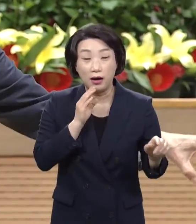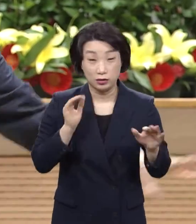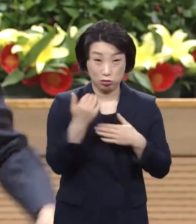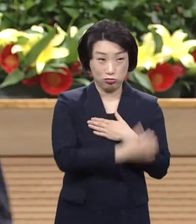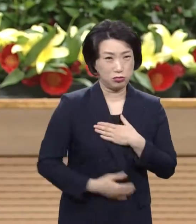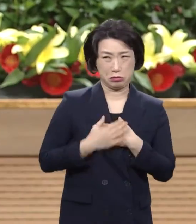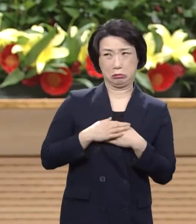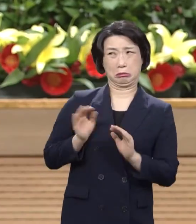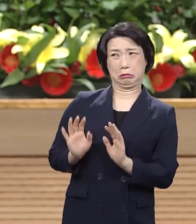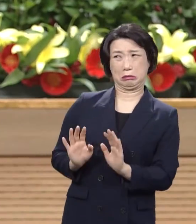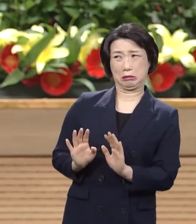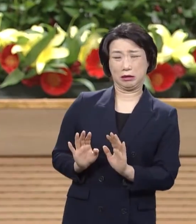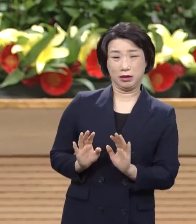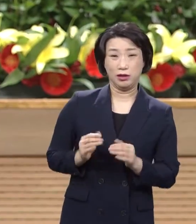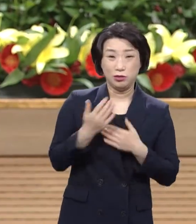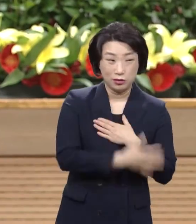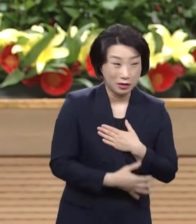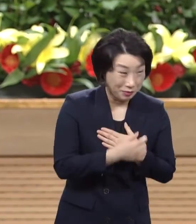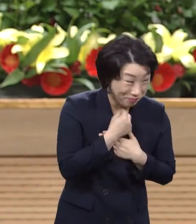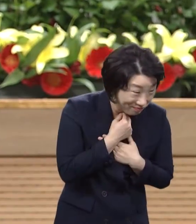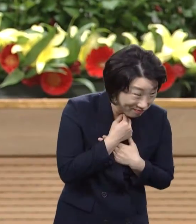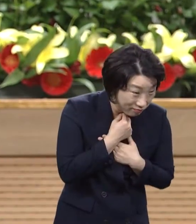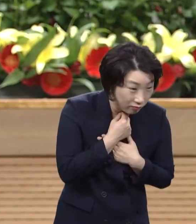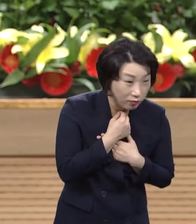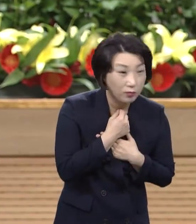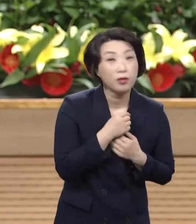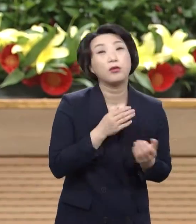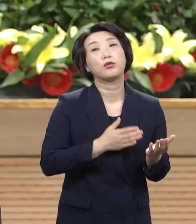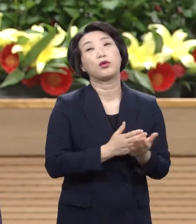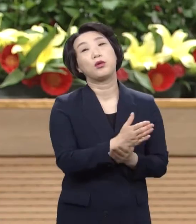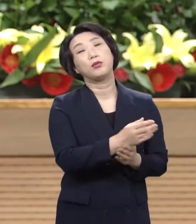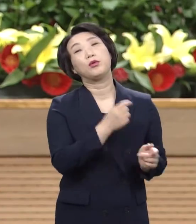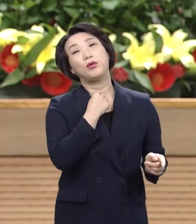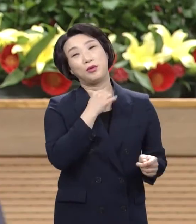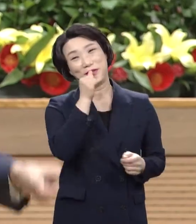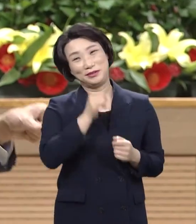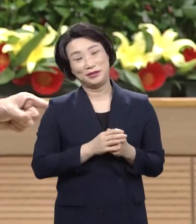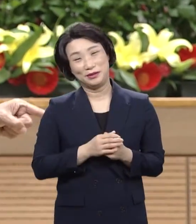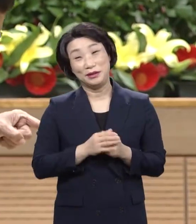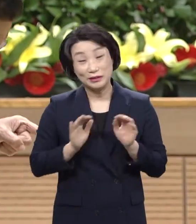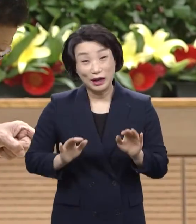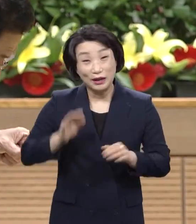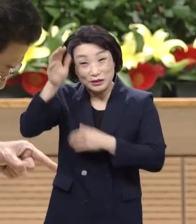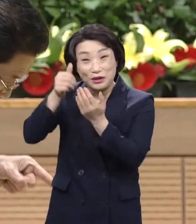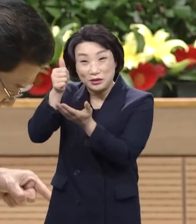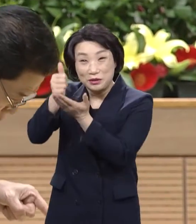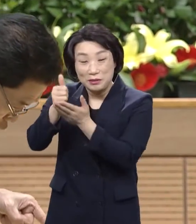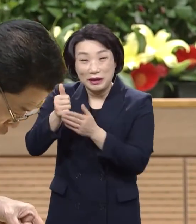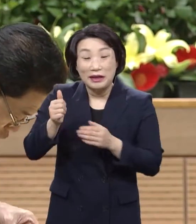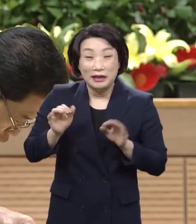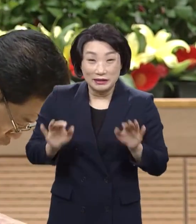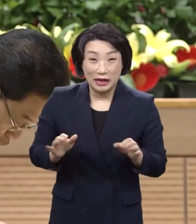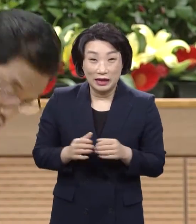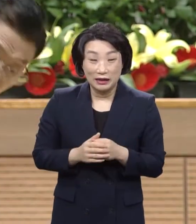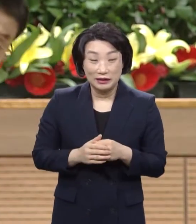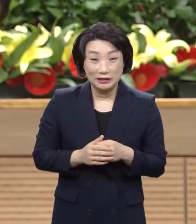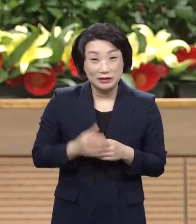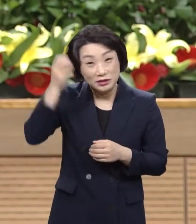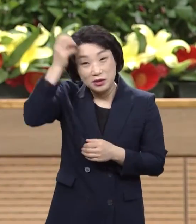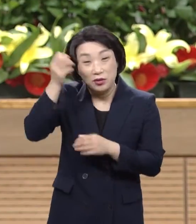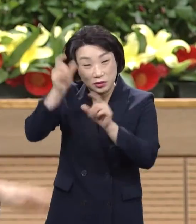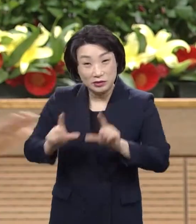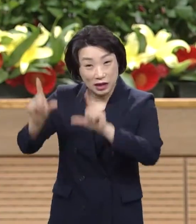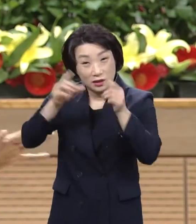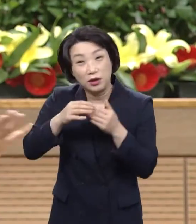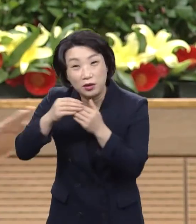육신은 육신의 몫을 위해 살아야 된다. 그래서 성령이 그렇게 영적으로